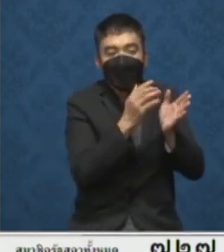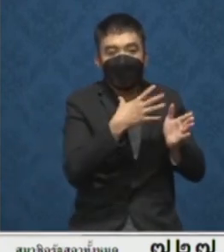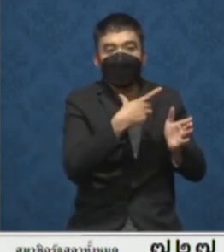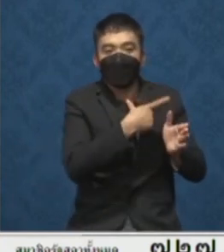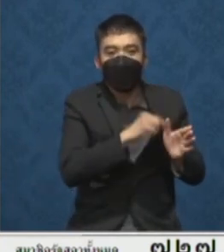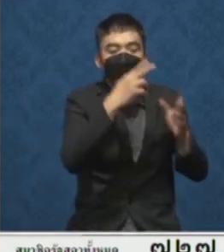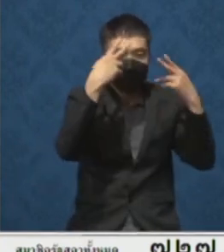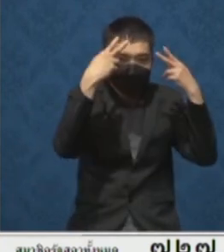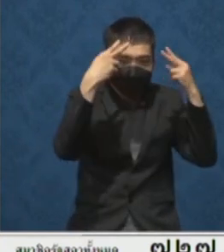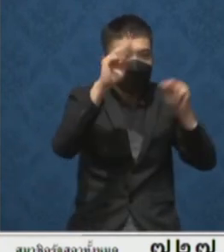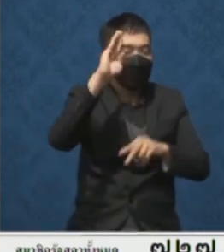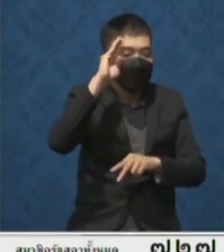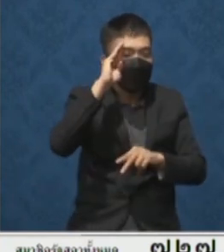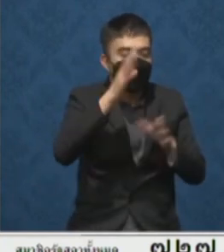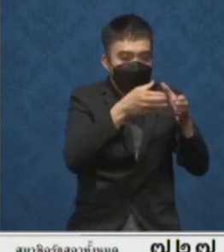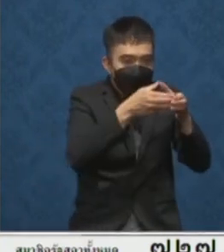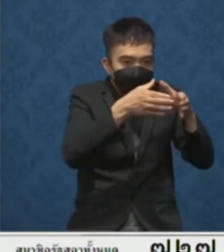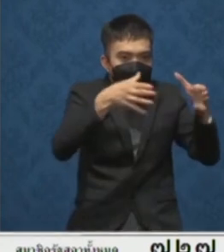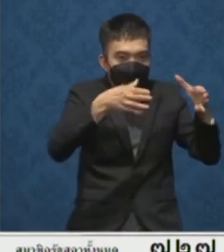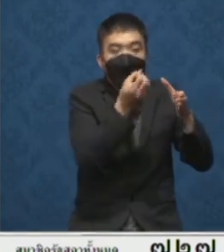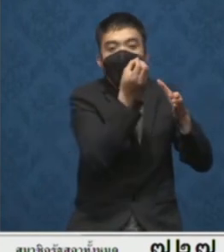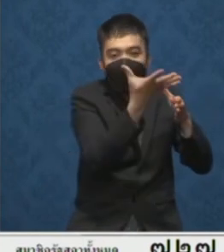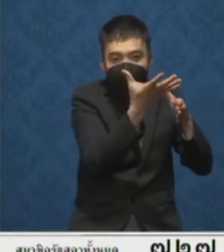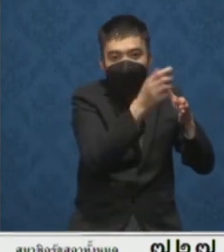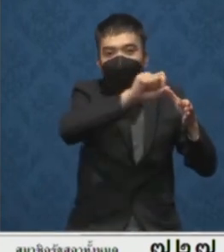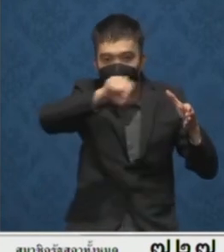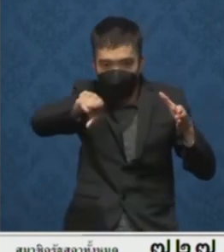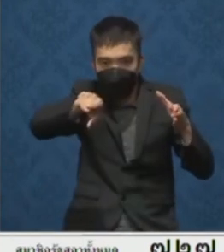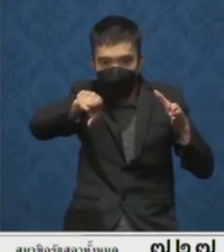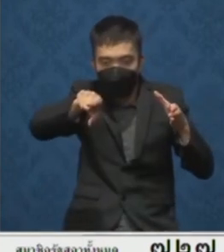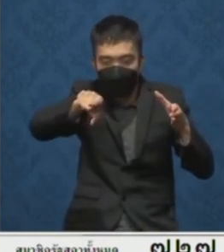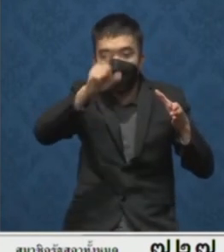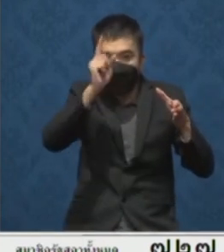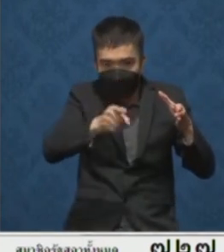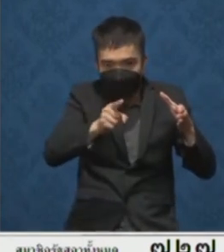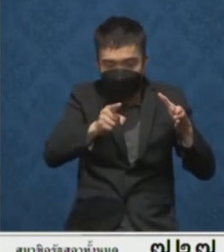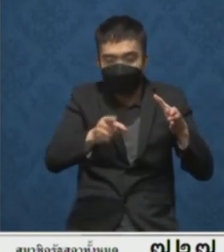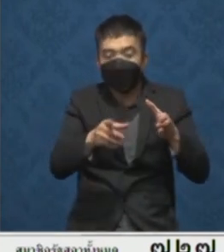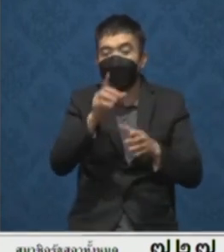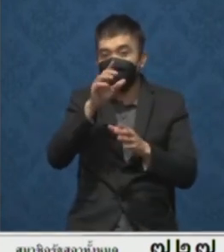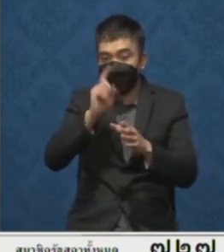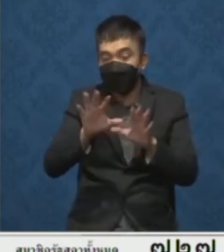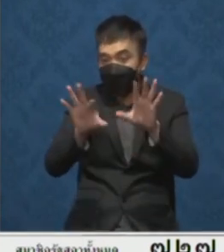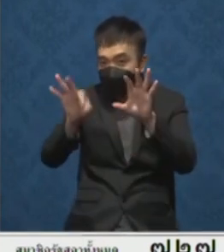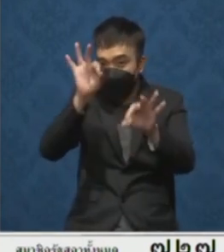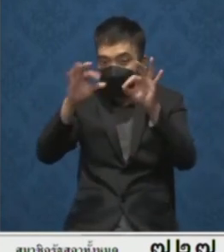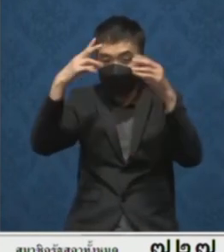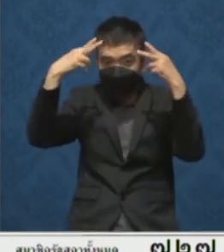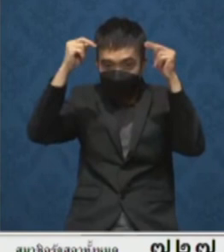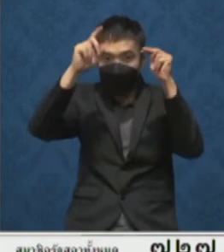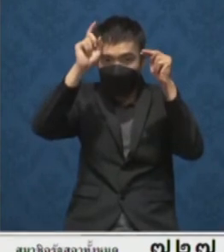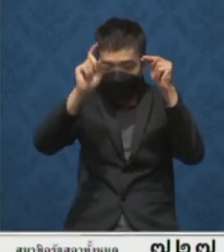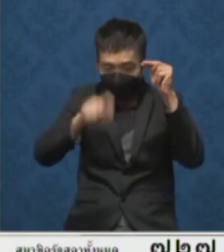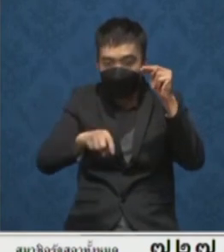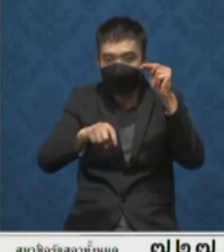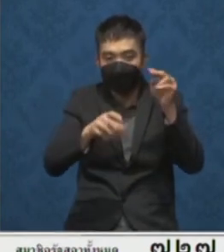าหากเป็นระบอบประชาธิปไตยตามปกติค่ะท่านประธานการเลือกนายกจากเสียงของสภาผู้แทนราษฎรแน่นอนค่ะพรรค